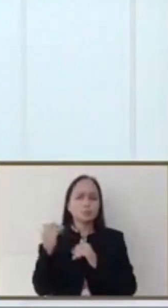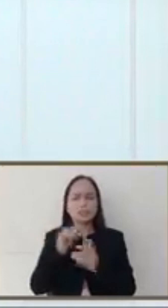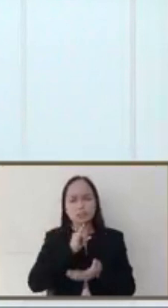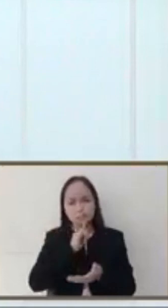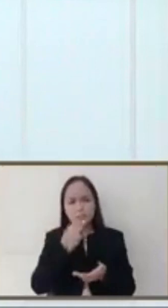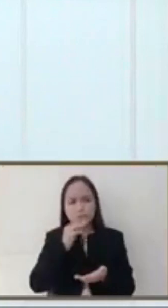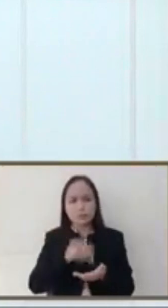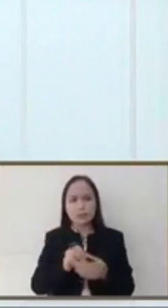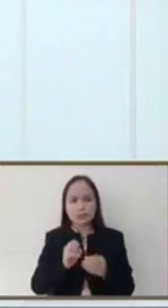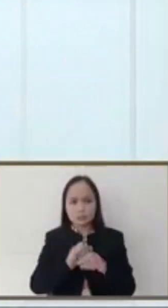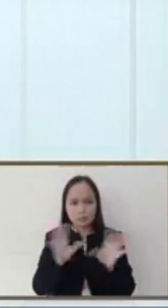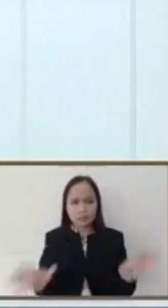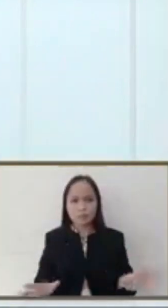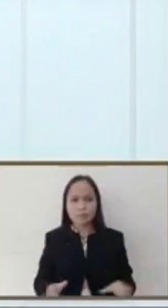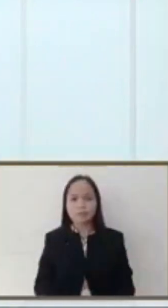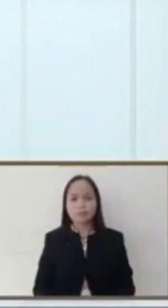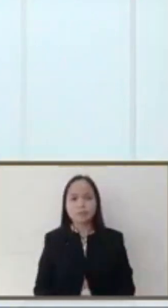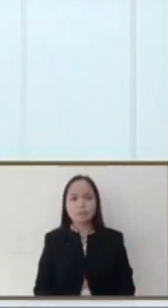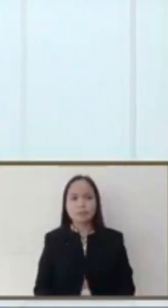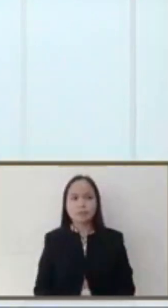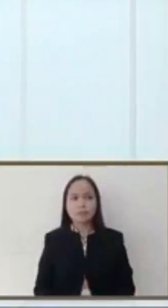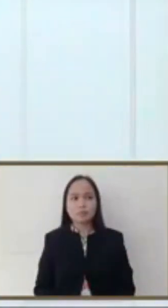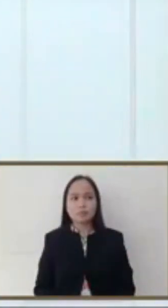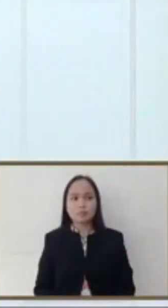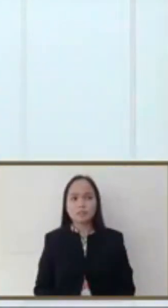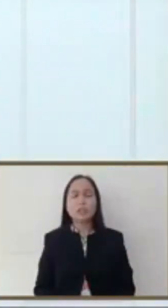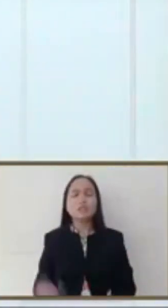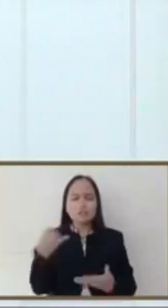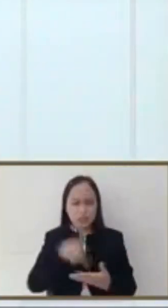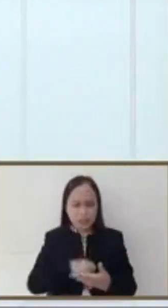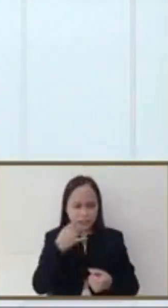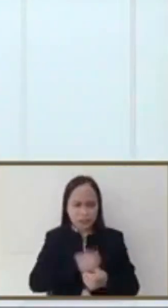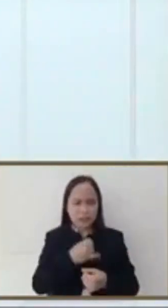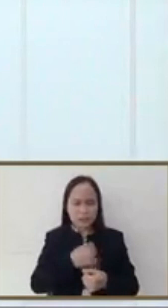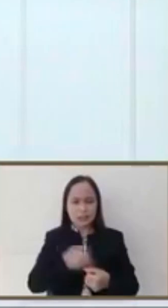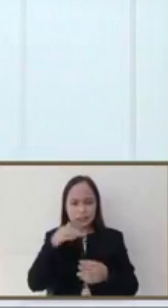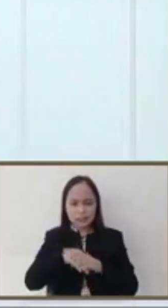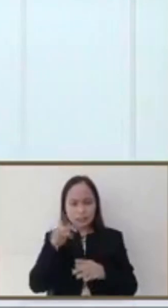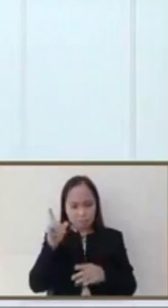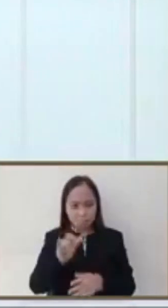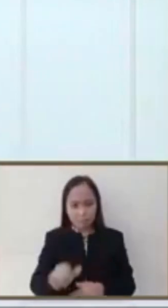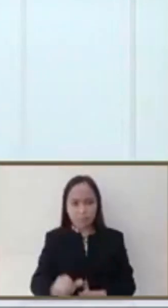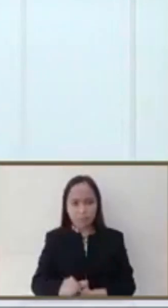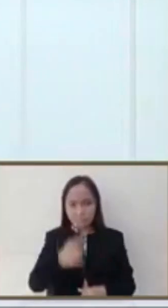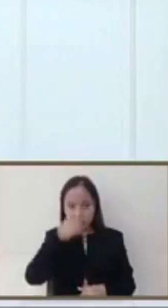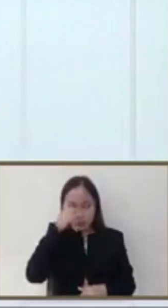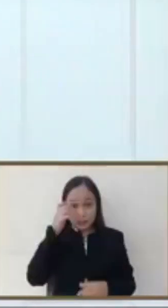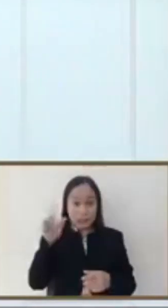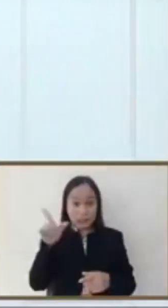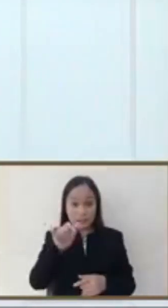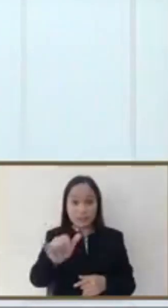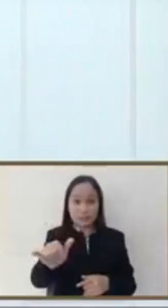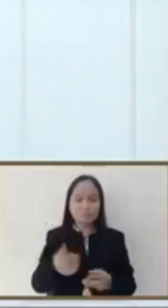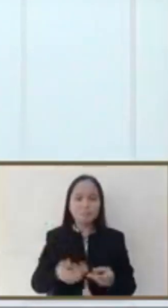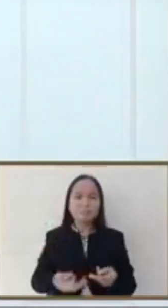clear. Kapatid, don't forget, invest in eternity. Because in eternity